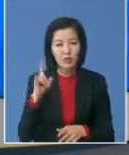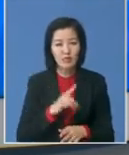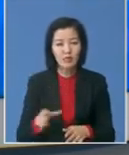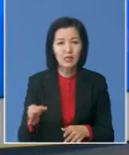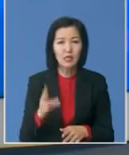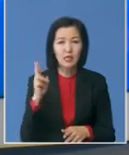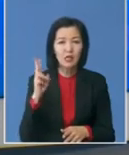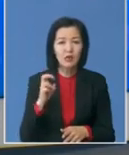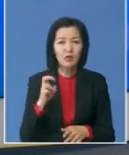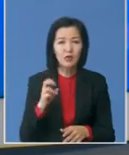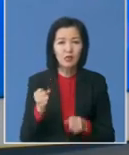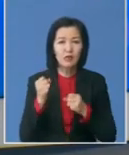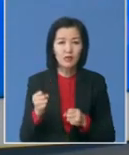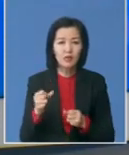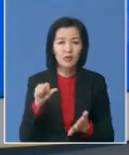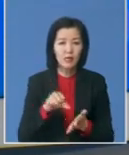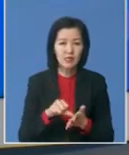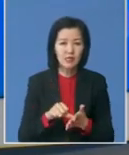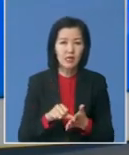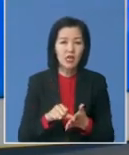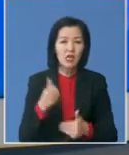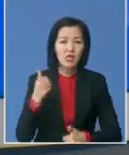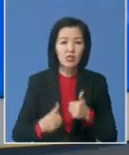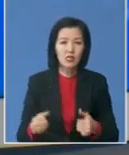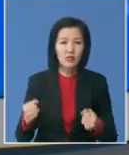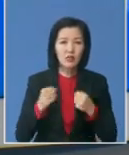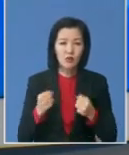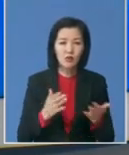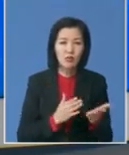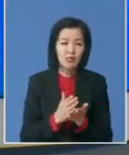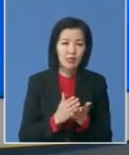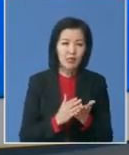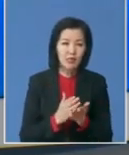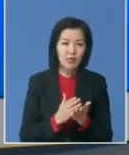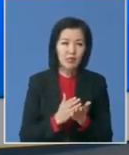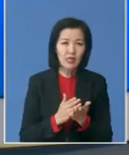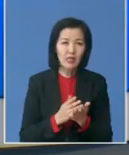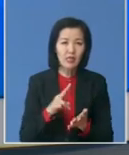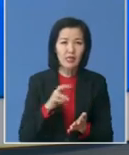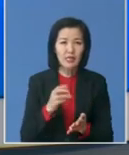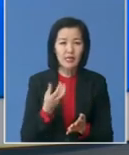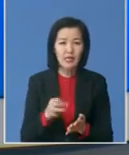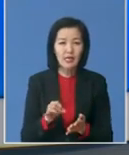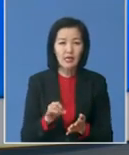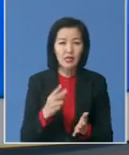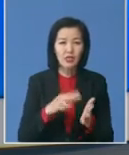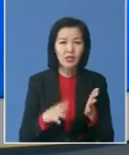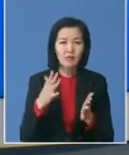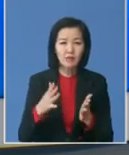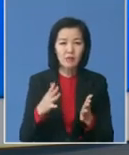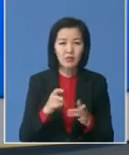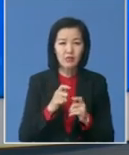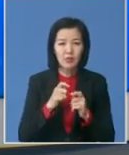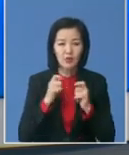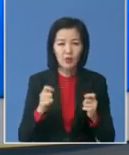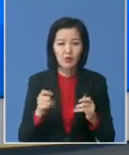облысынан келген 200-ден аса былғары қолғап шебер келді. Жарыс спорт ардагері Валерий Легайдың 75 жас